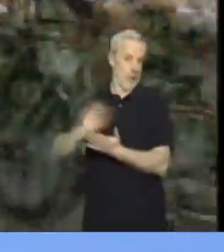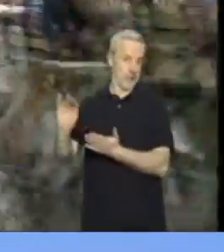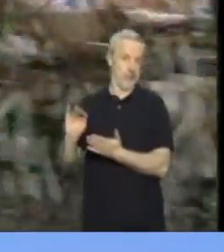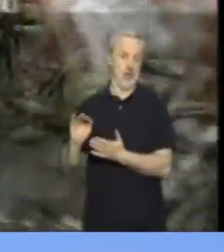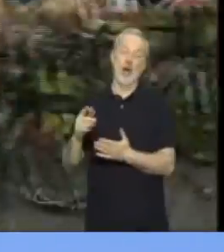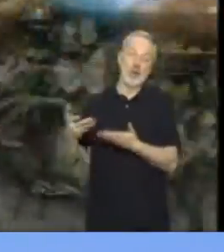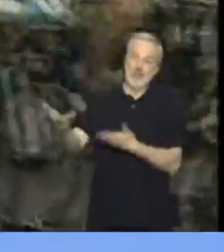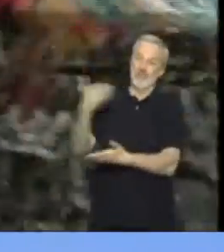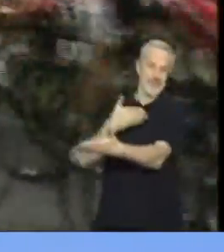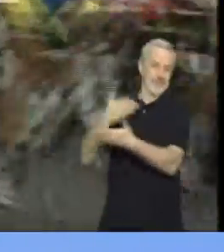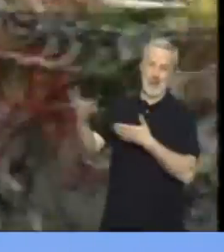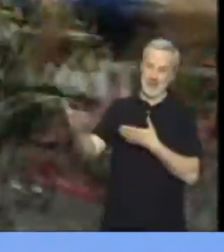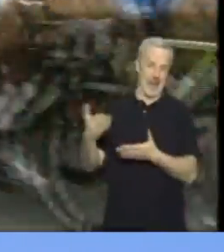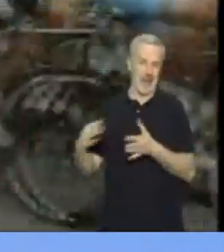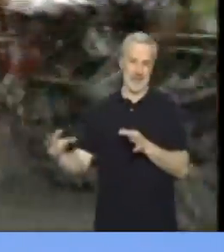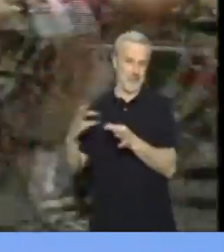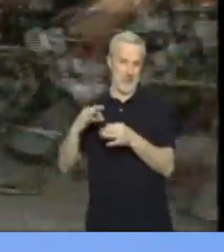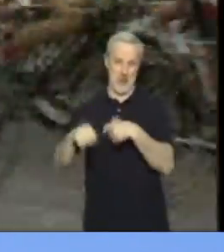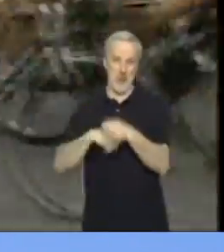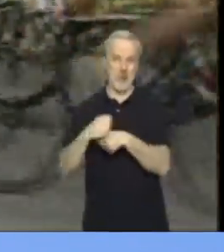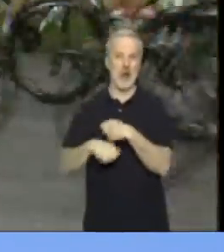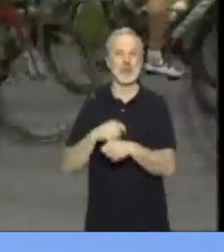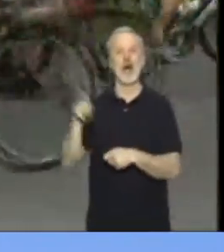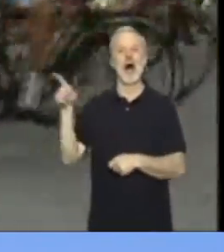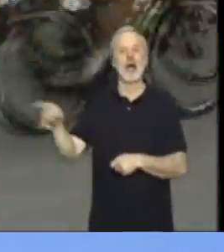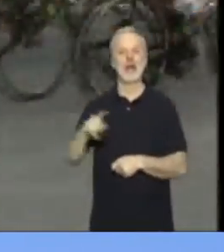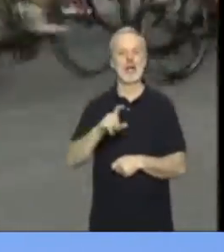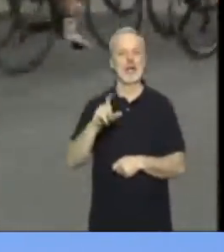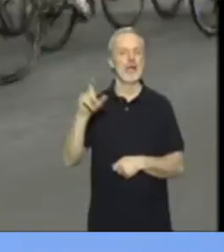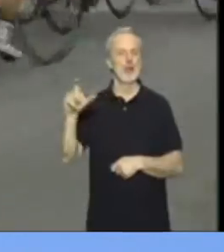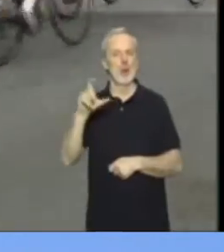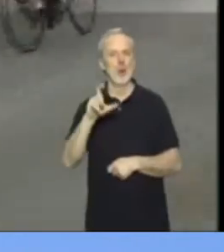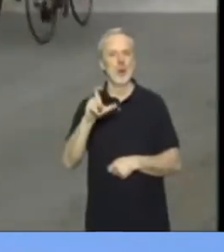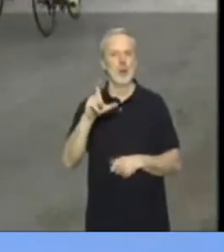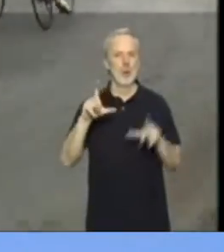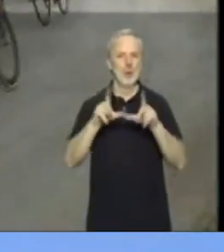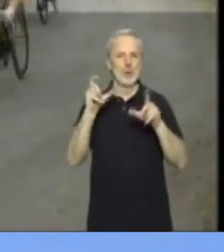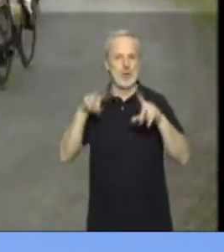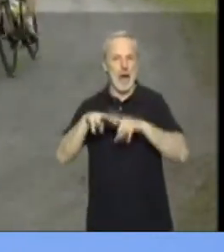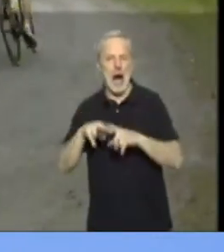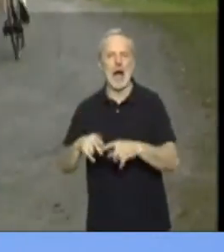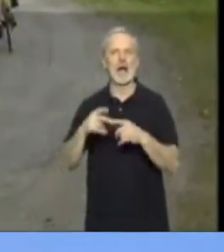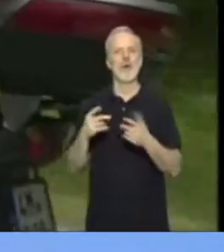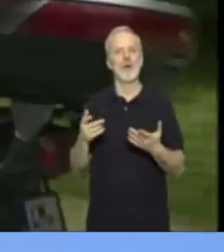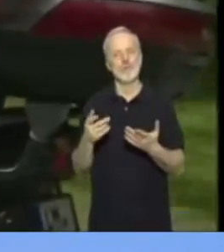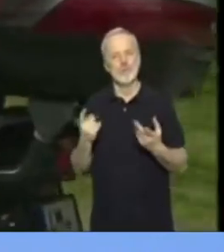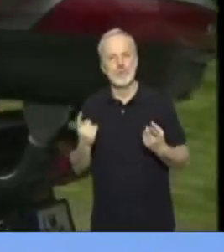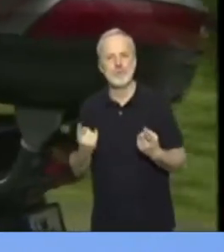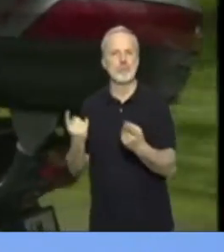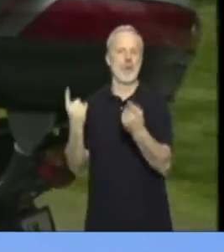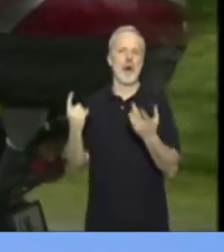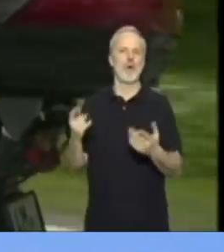symbolem toho, že UCI se snaží propagovat cyklistiku i například v zámoří a některé země nejsou schopny postavit národní